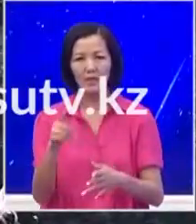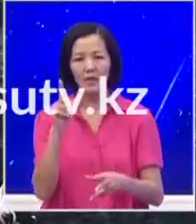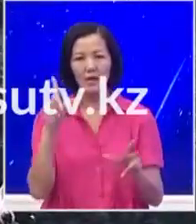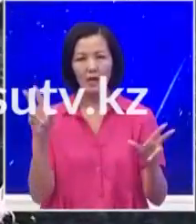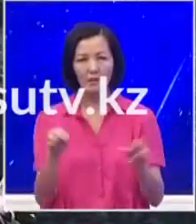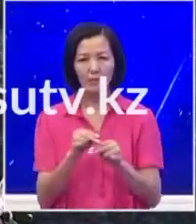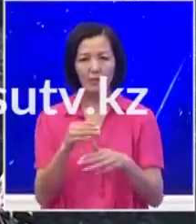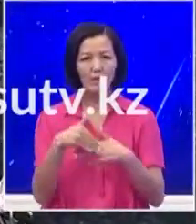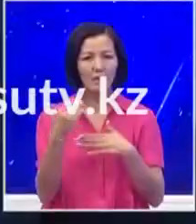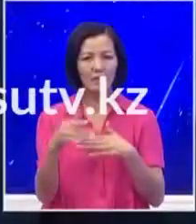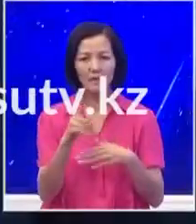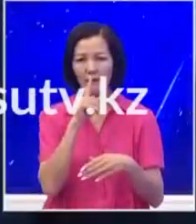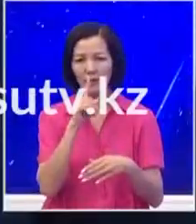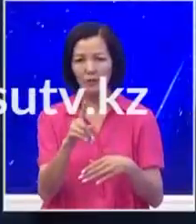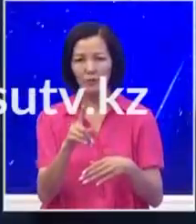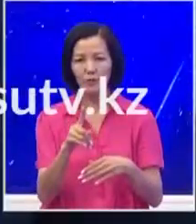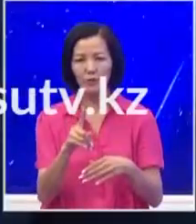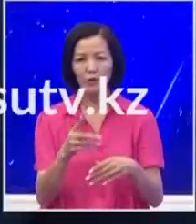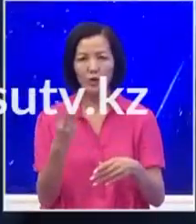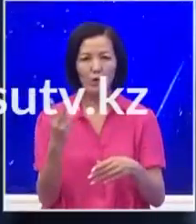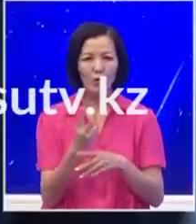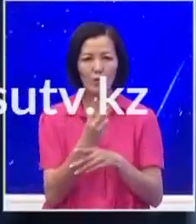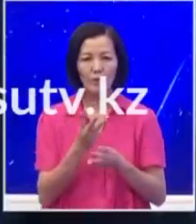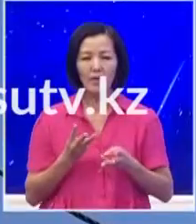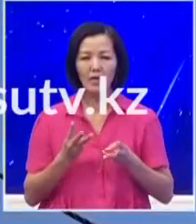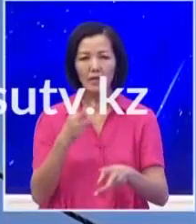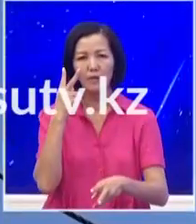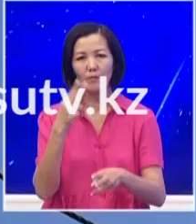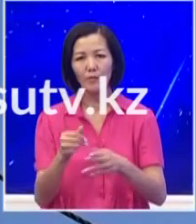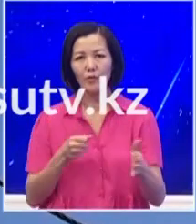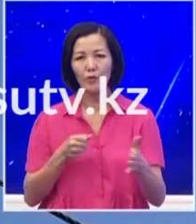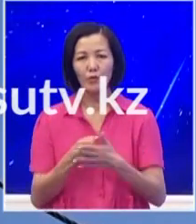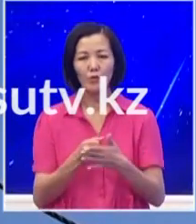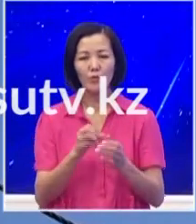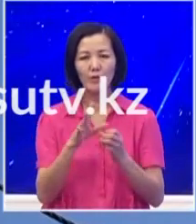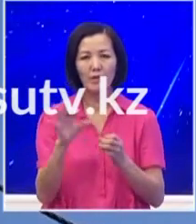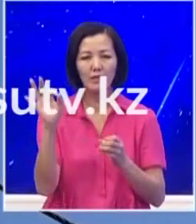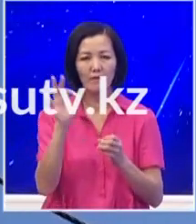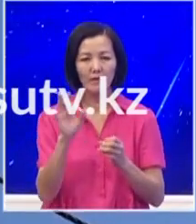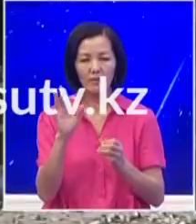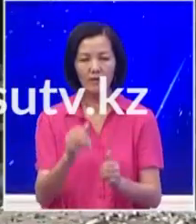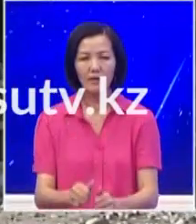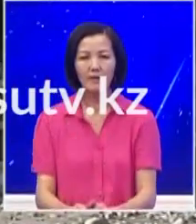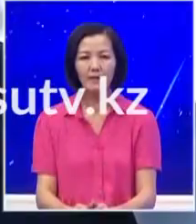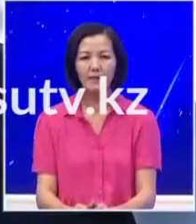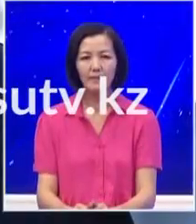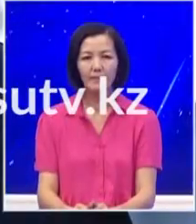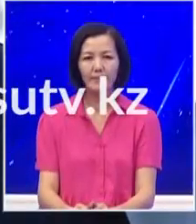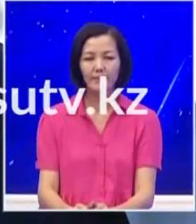что отставаний по графику нет. Обе котельные будут полностью завершены до 15 октября.